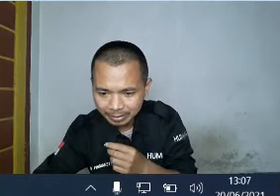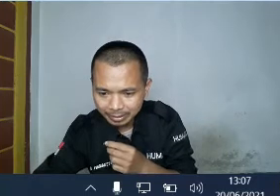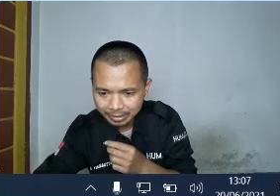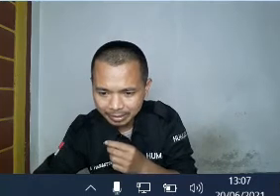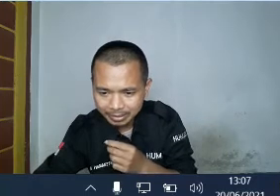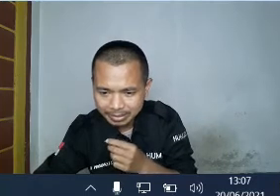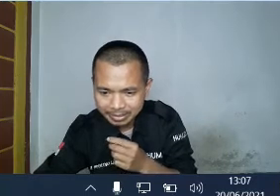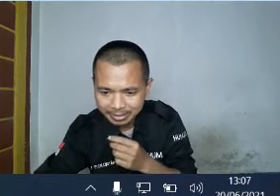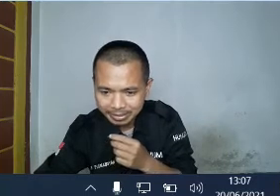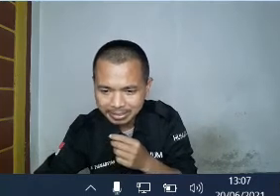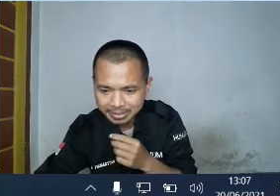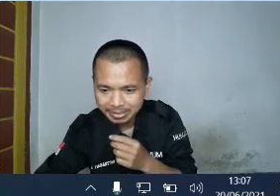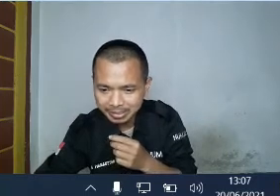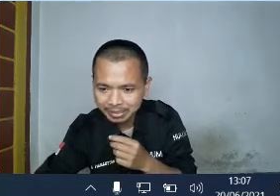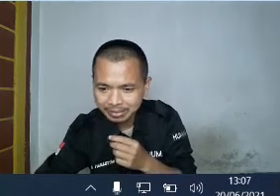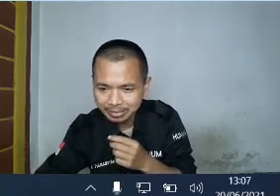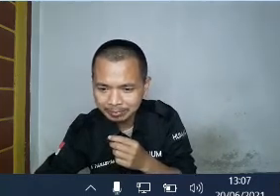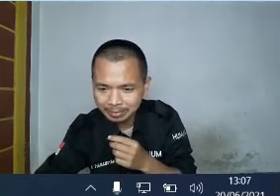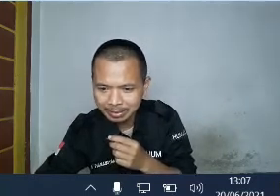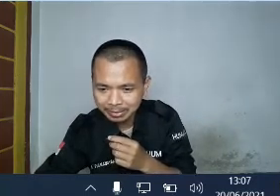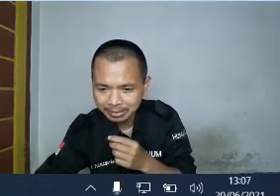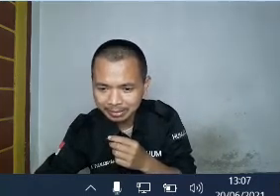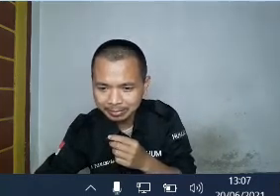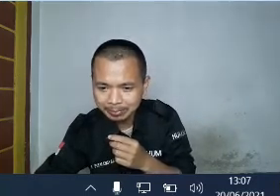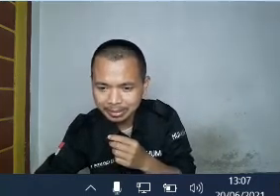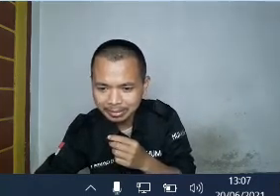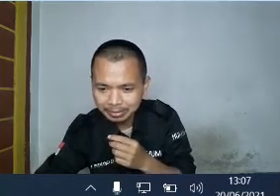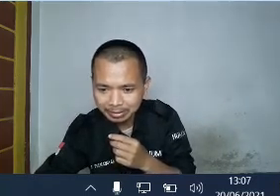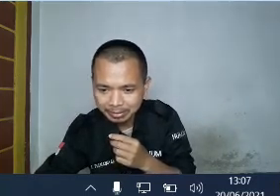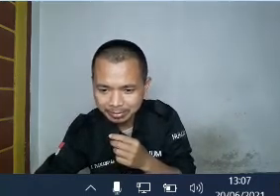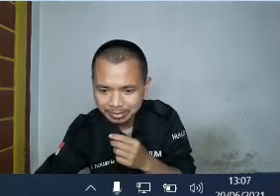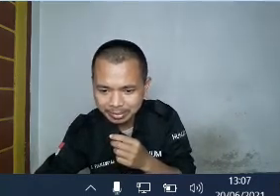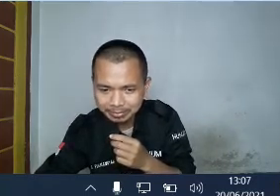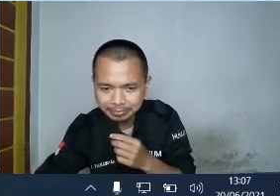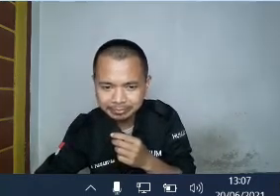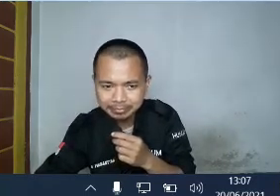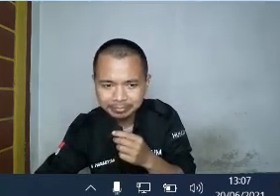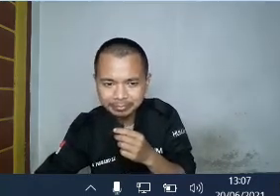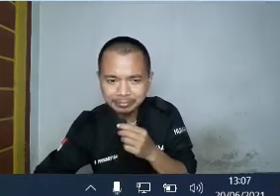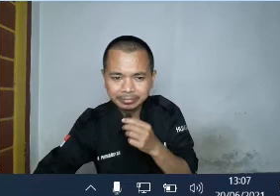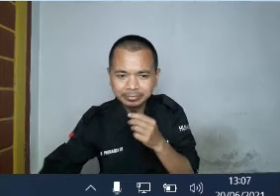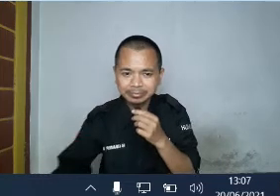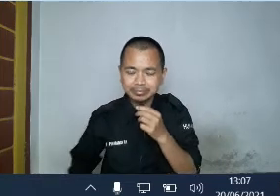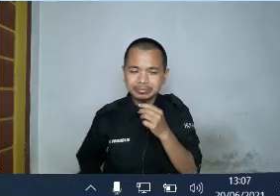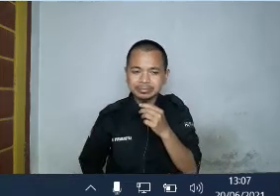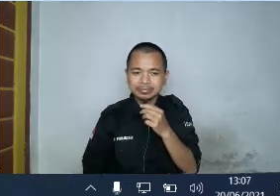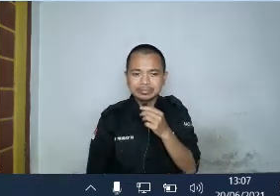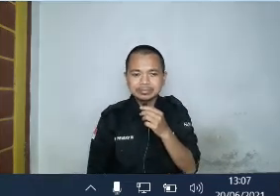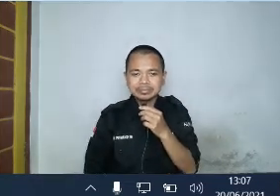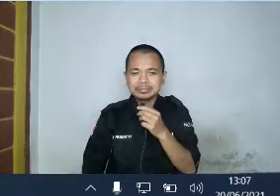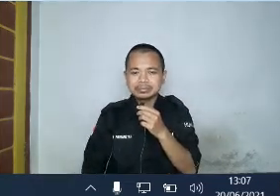ini dikasih checklist aja diingat dalam perangkat ini kemudian kita klik login Disini